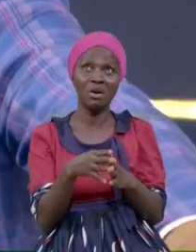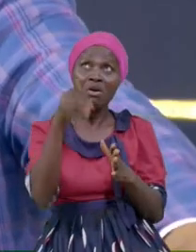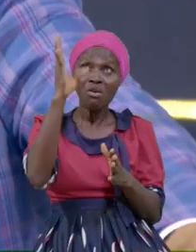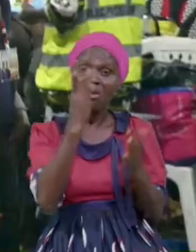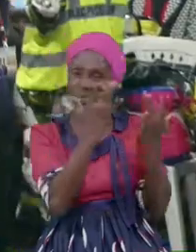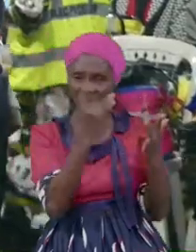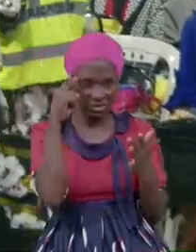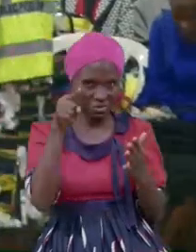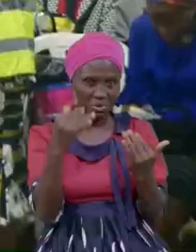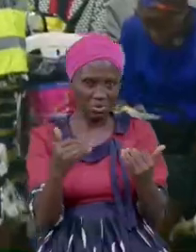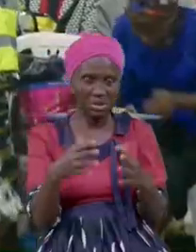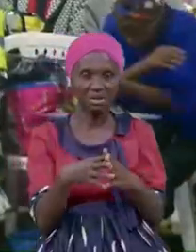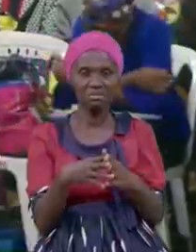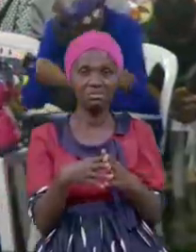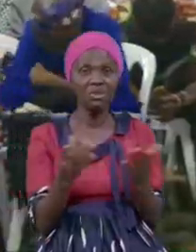Voici ton jour.